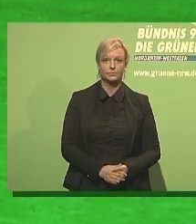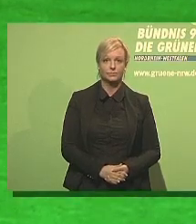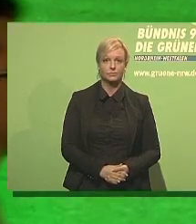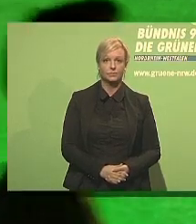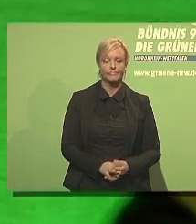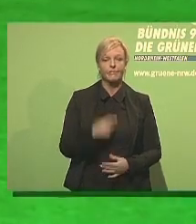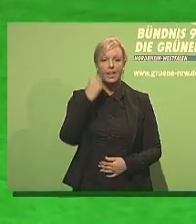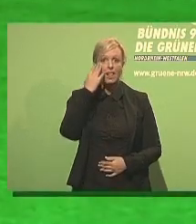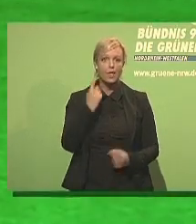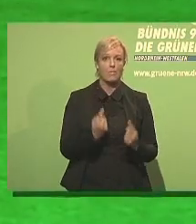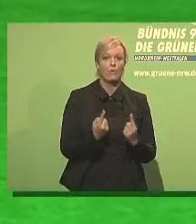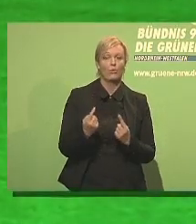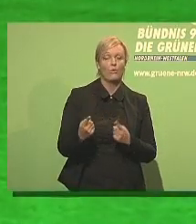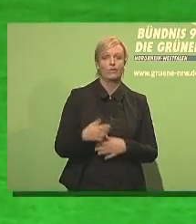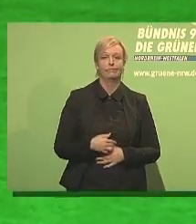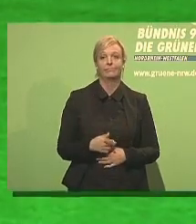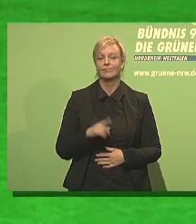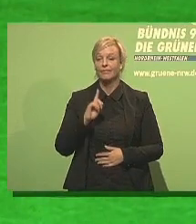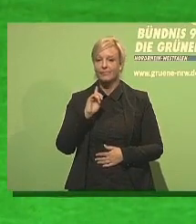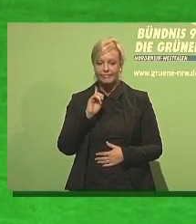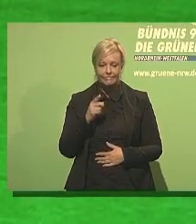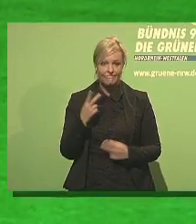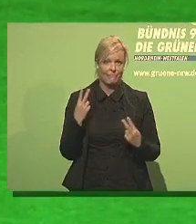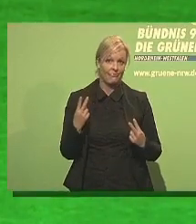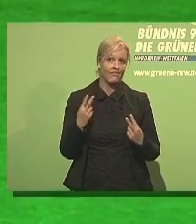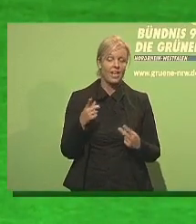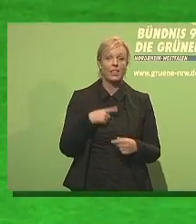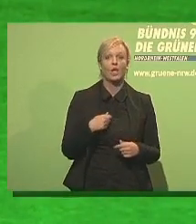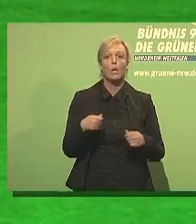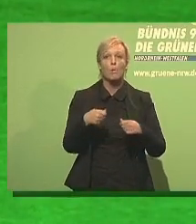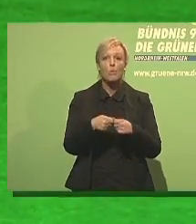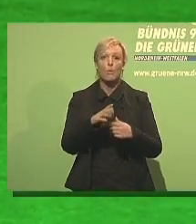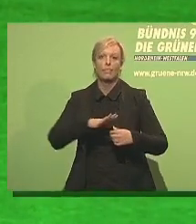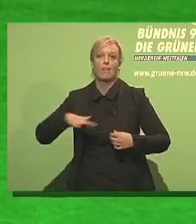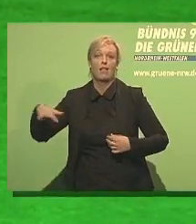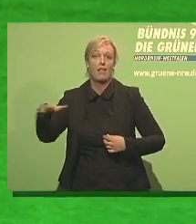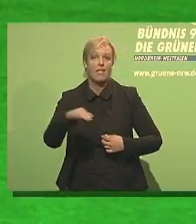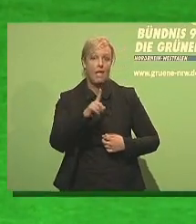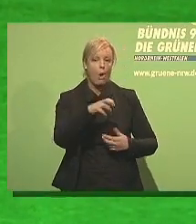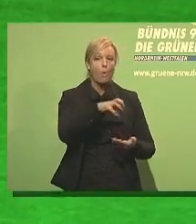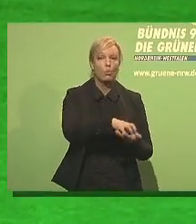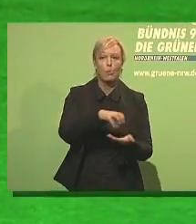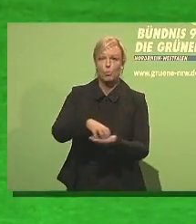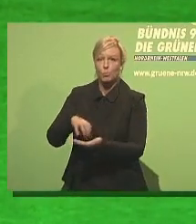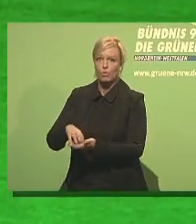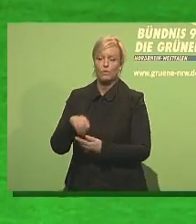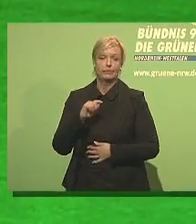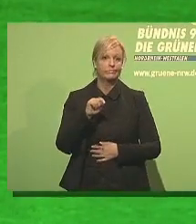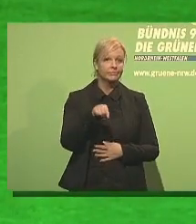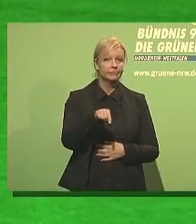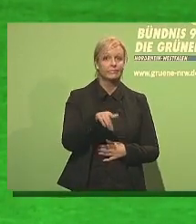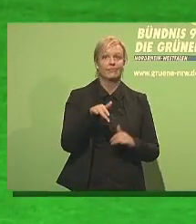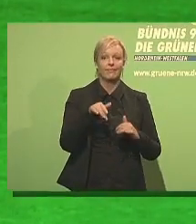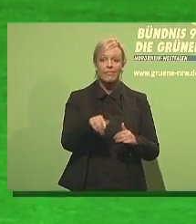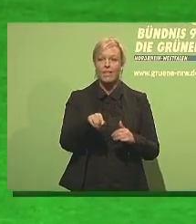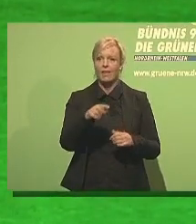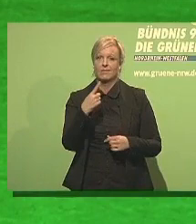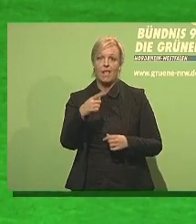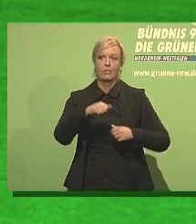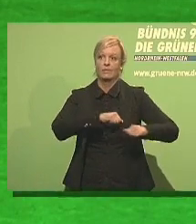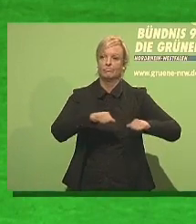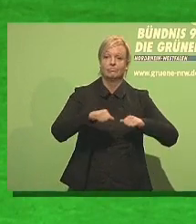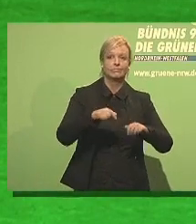Liebe Grüne, wir müssen außerdem dafür sorgen, dass der Bund, die Länder, aber vor allen Dingen die Kommunen wieder ausreichend Handlungsspielräume